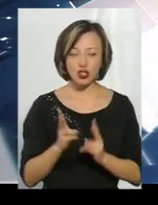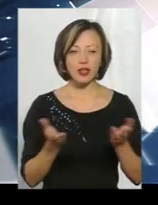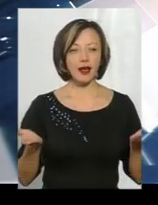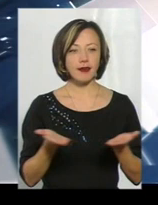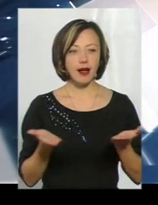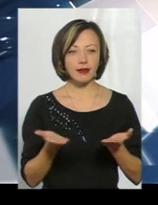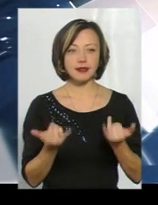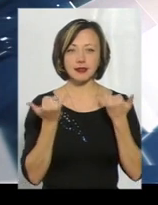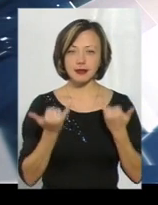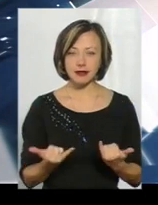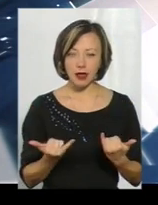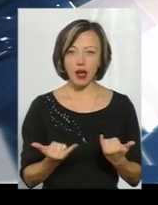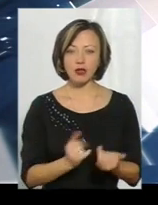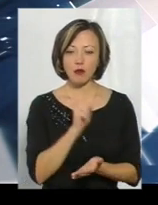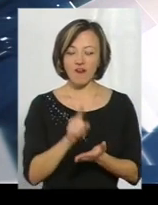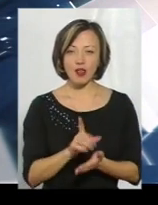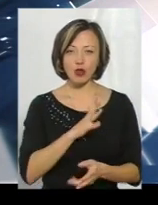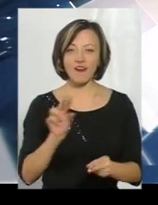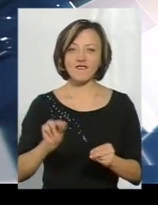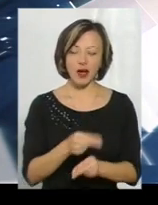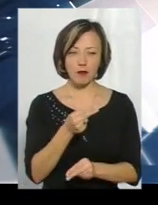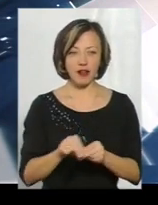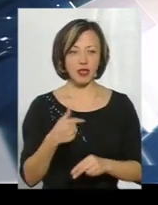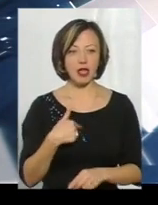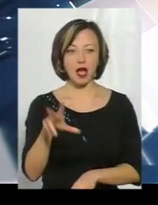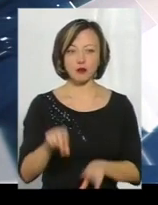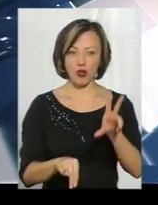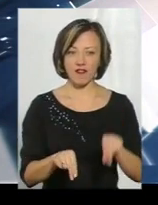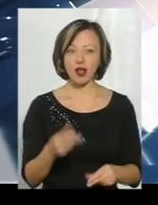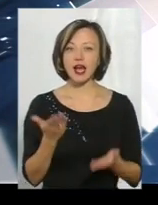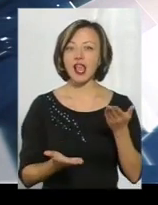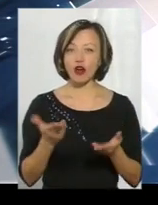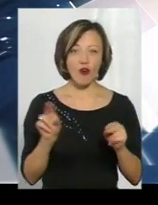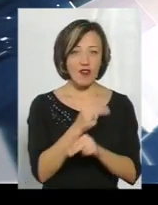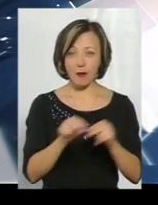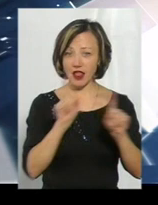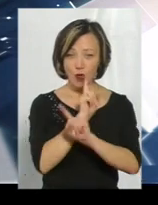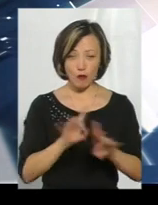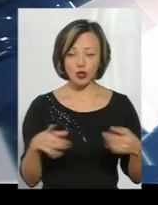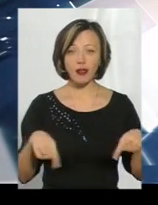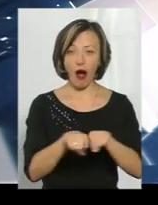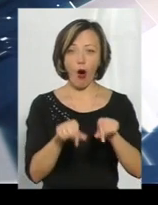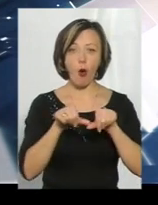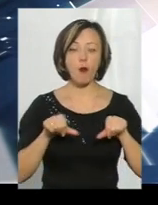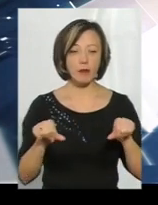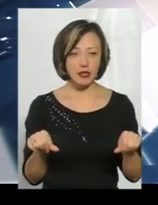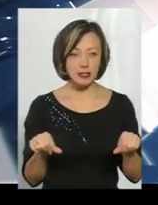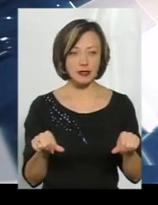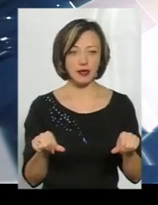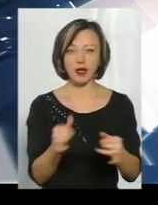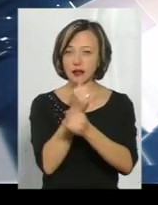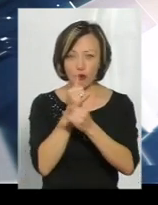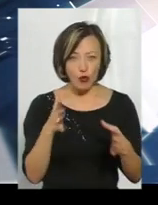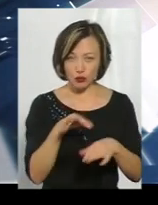даний момент повинні були бути виправлені, я сподіваюся, бо якщо вони не будуть виправлені, то така комісія не